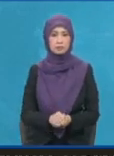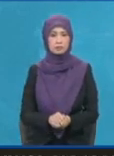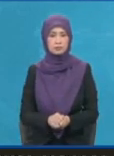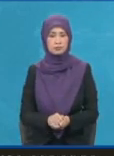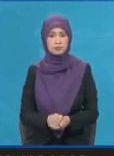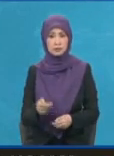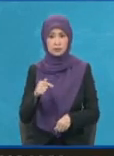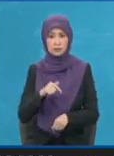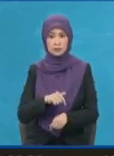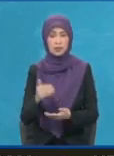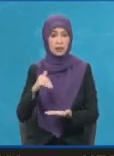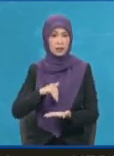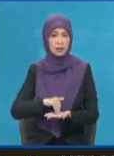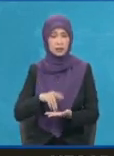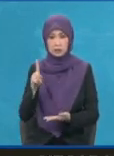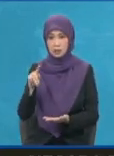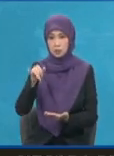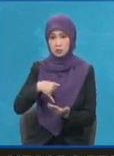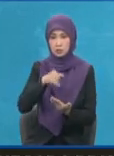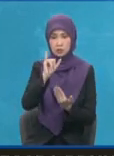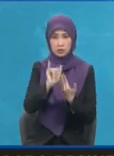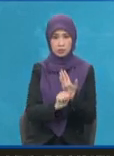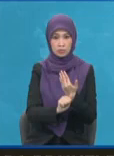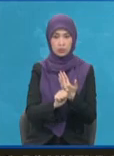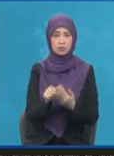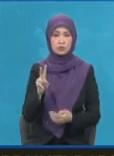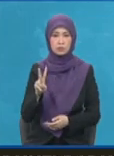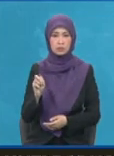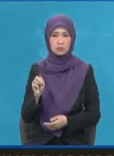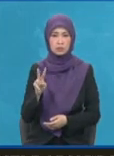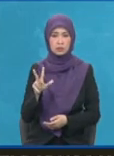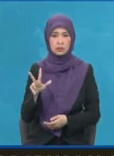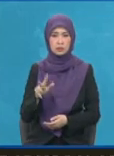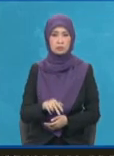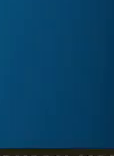bermula 1 Jun 2023 hingga 30 John 20123